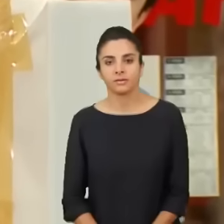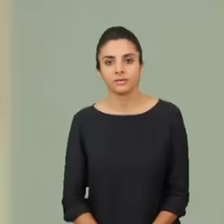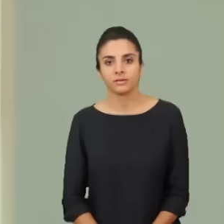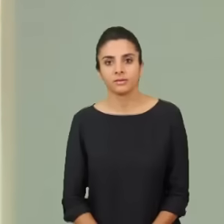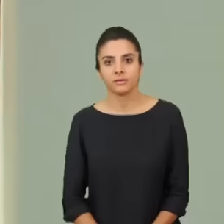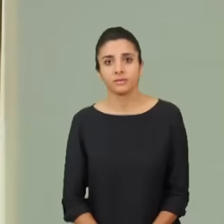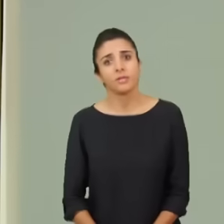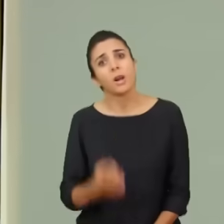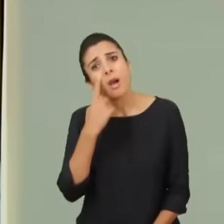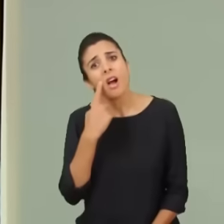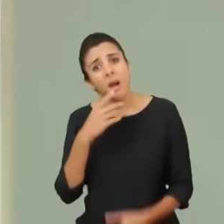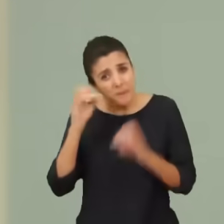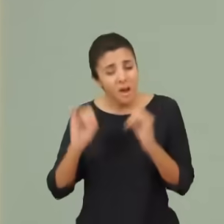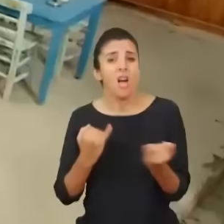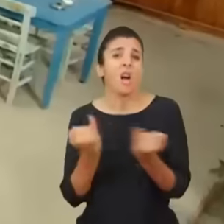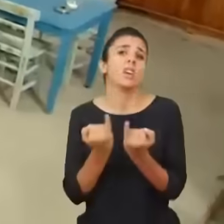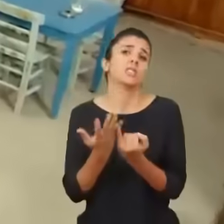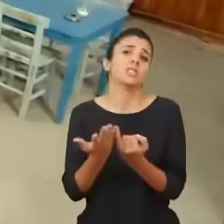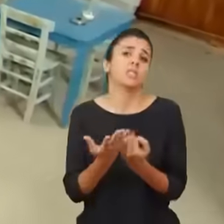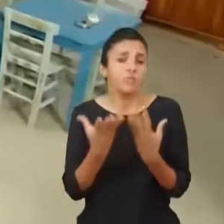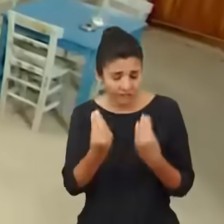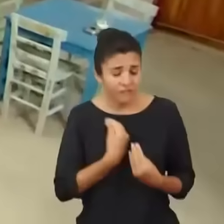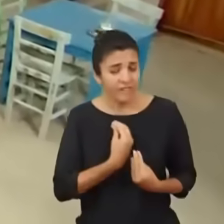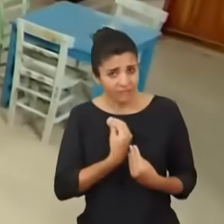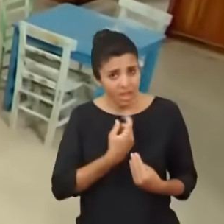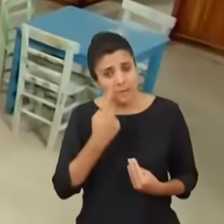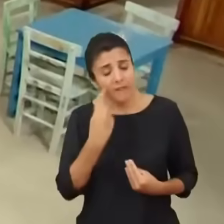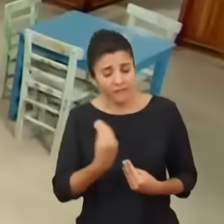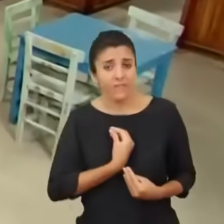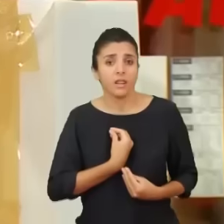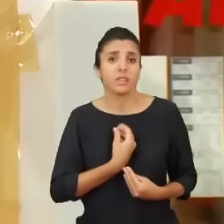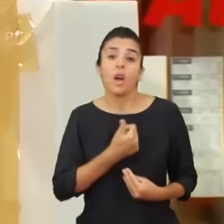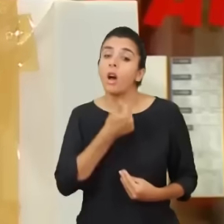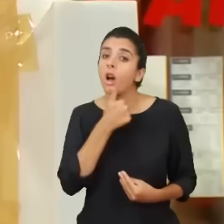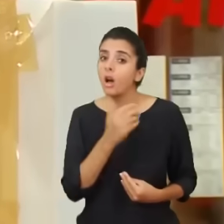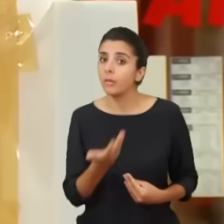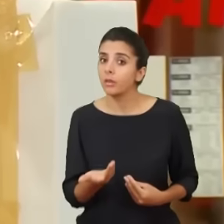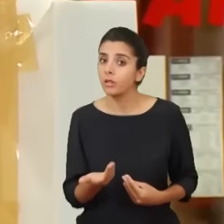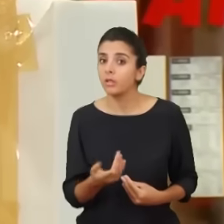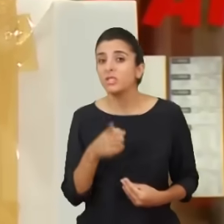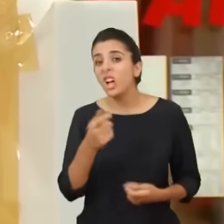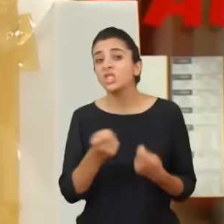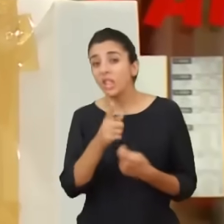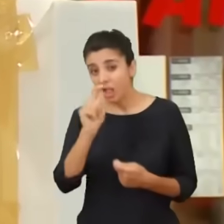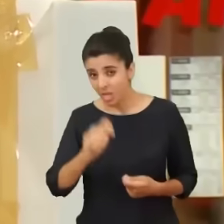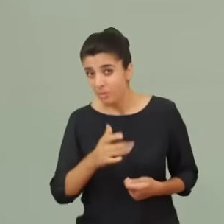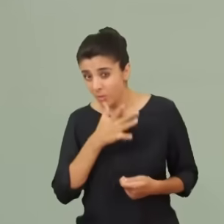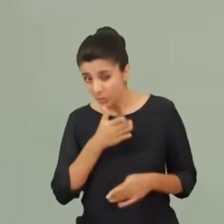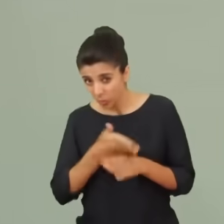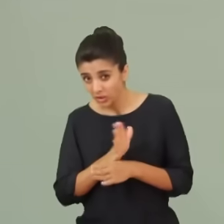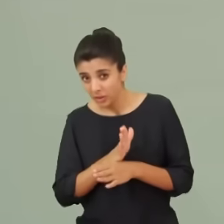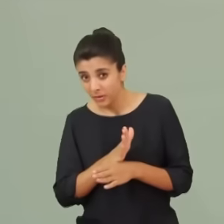Efer, bıraksana kardeşim ya. Bozacaksın onları, ver. Ver şunu. Niyazi abi, sen bu işi yapabileceğine emin misin